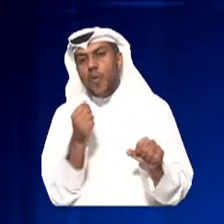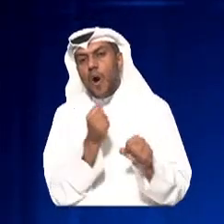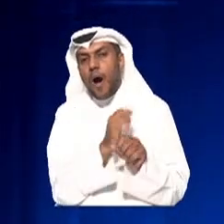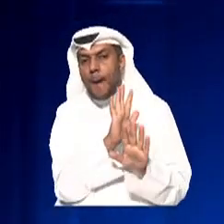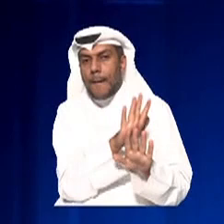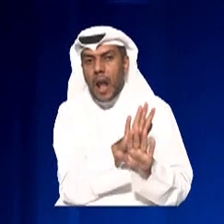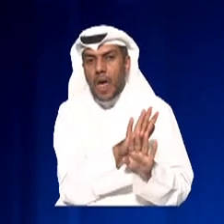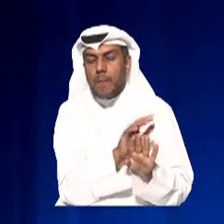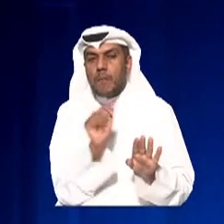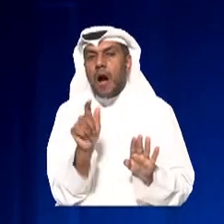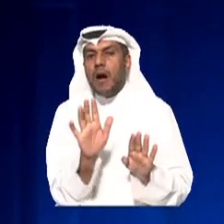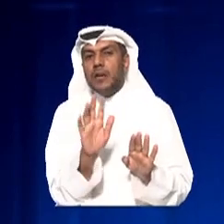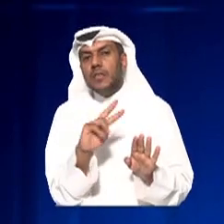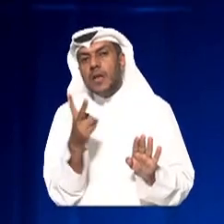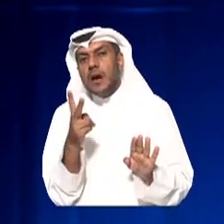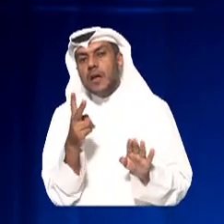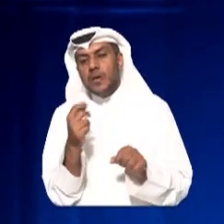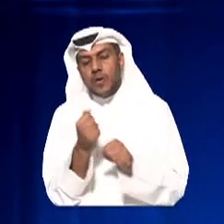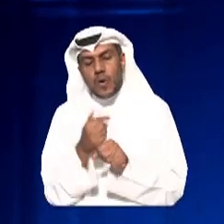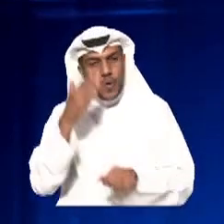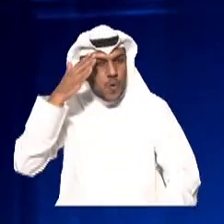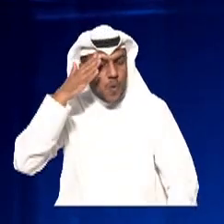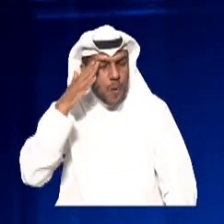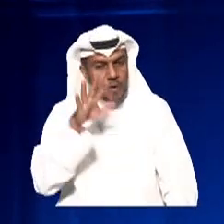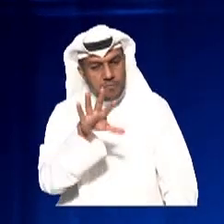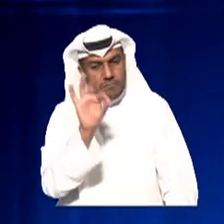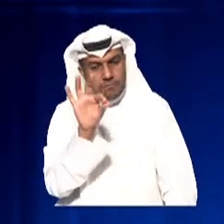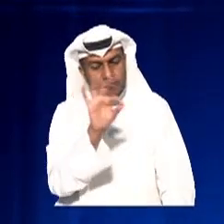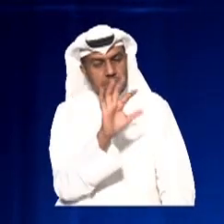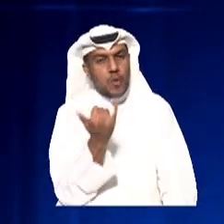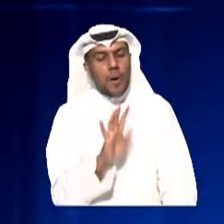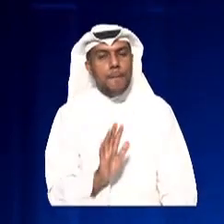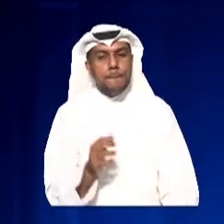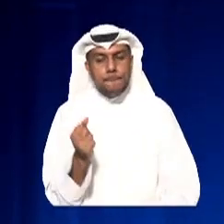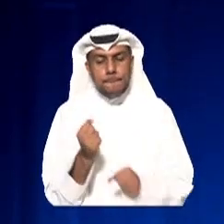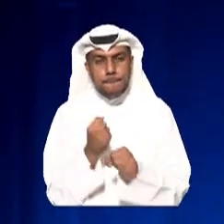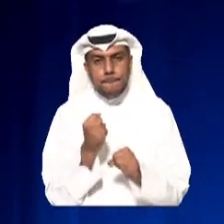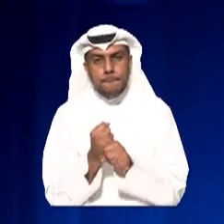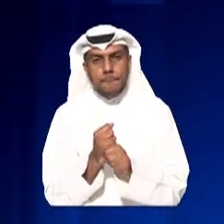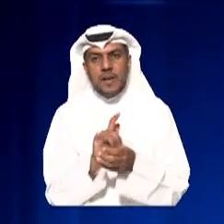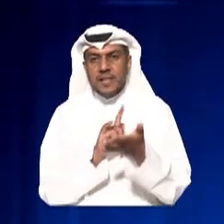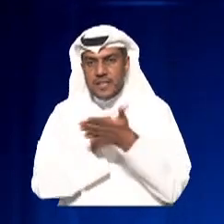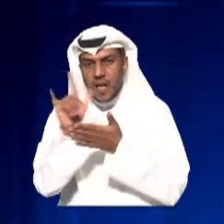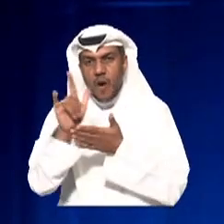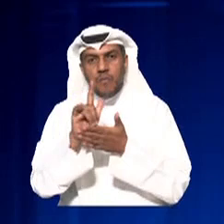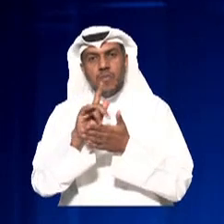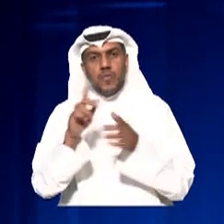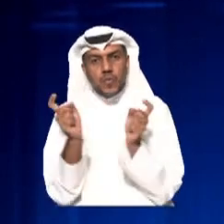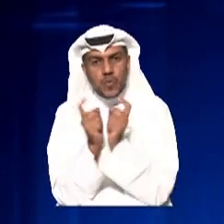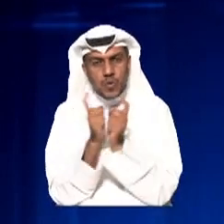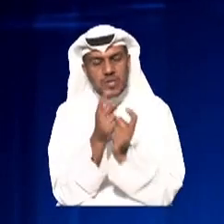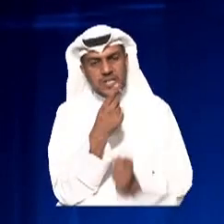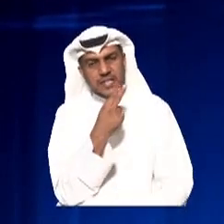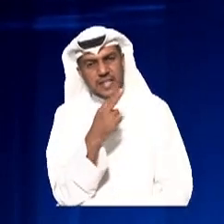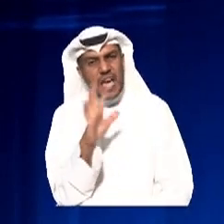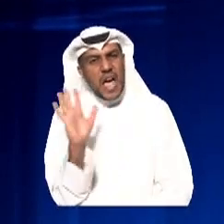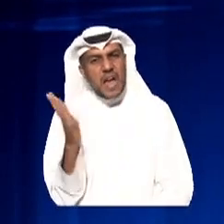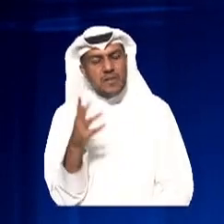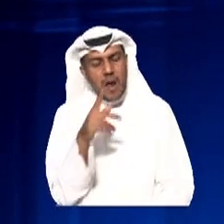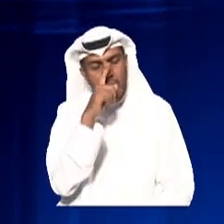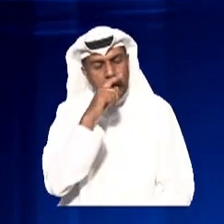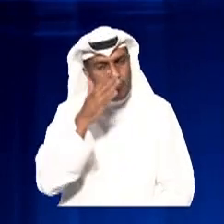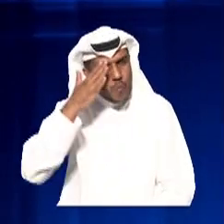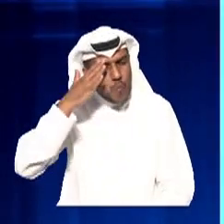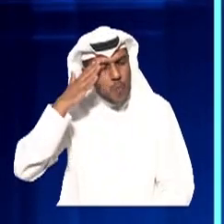مجلس الإدارة اعتمد أيضا دعم اللاعبين الكويتيين المشاركين في دورة الألعاب الأولمبية التي ستقام